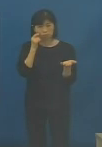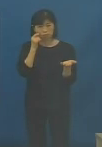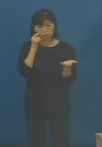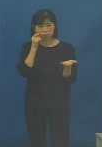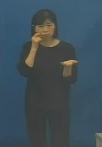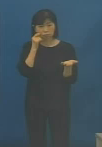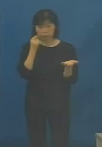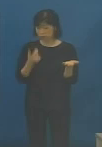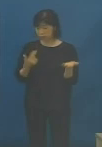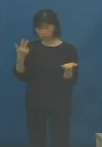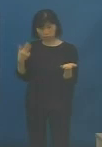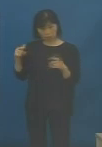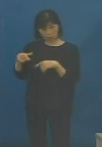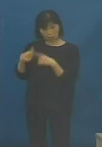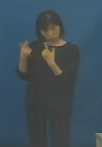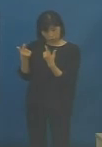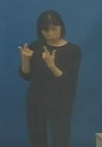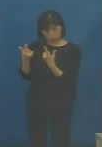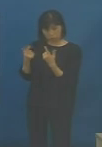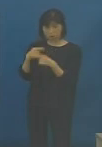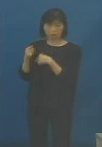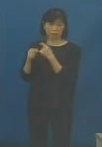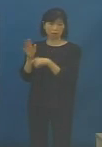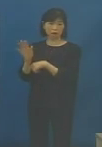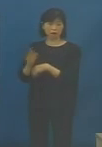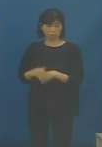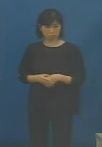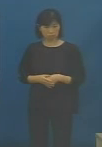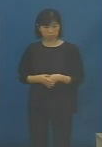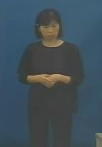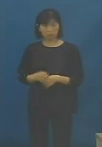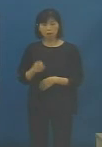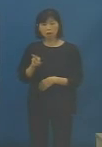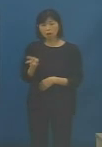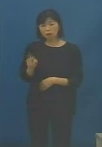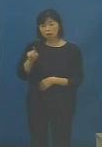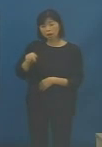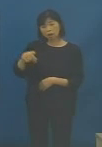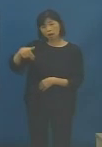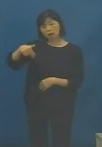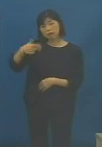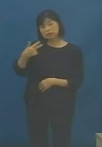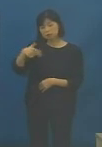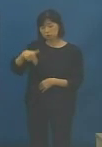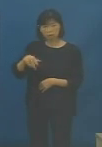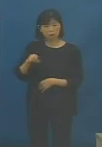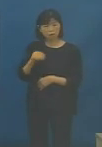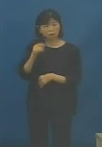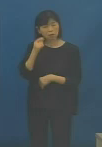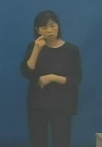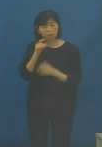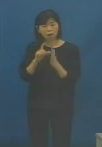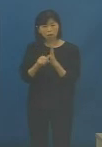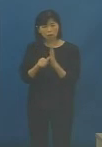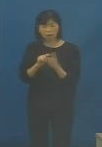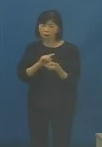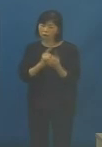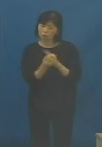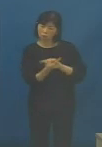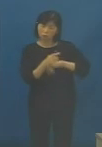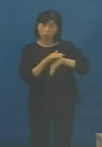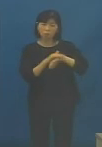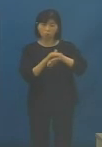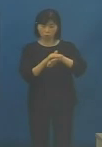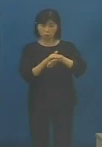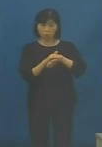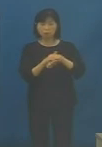週の木曜日は。で、まあ、じゃあハーシスが使えないというんだったらそれ以外の手段考えようとか言って、で例えば